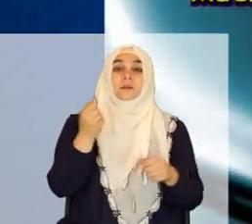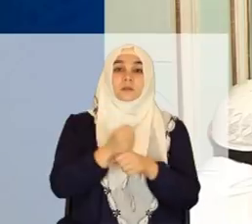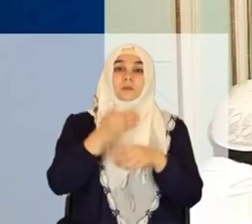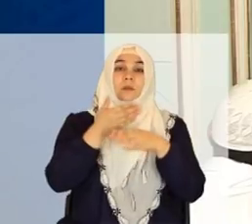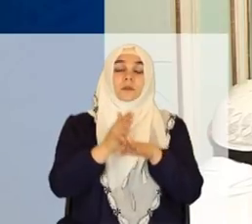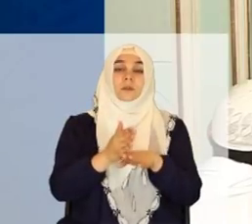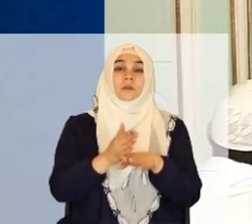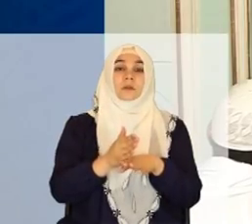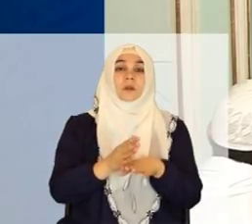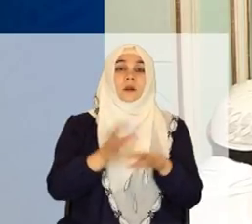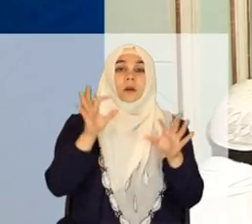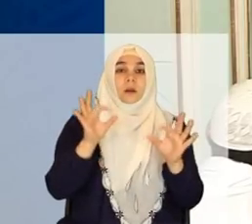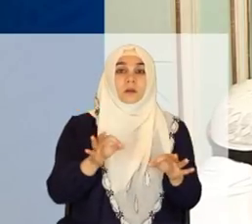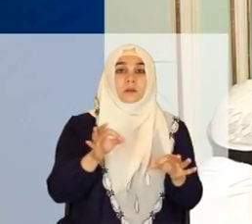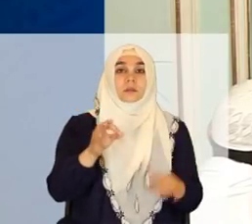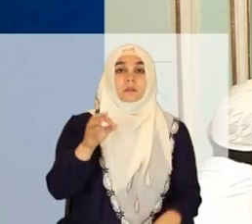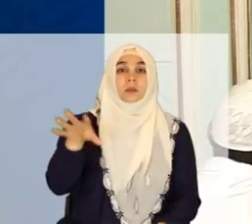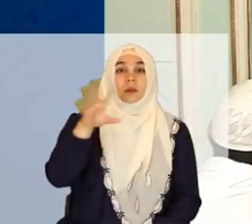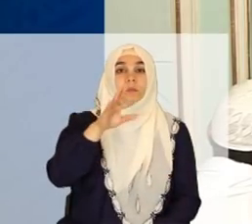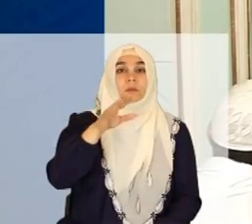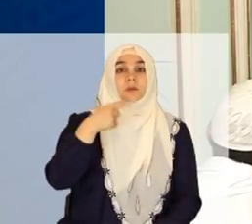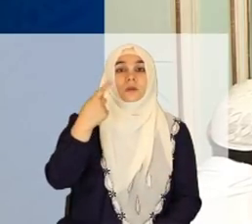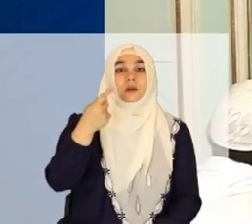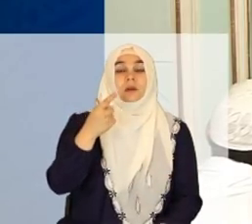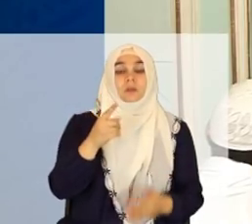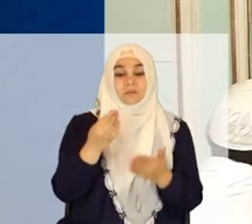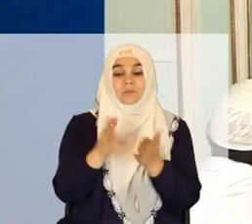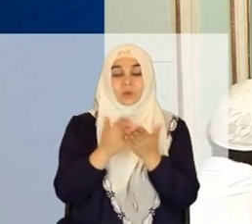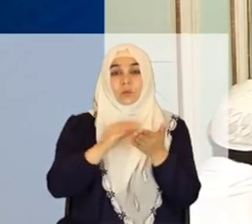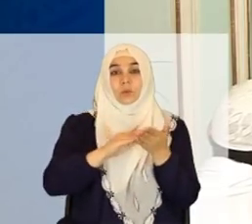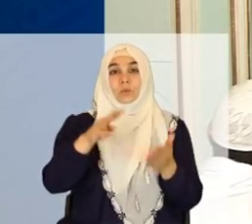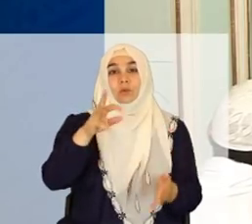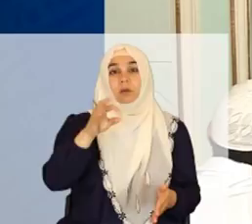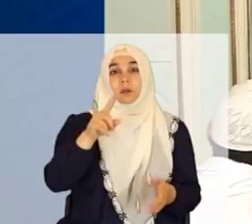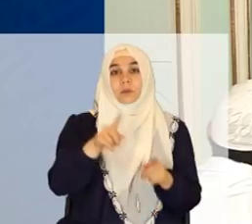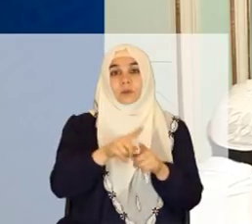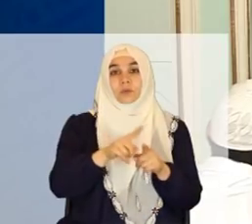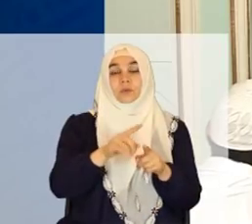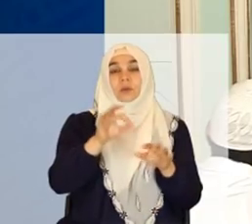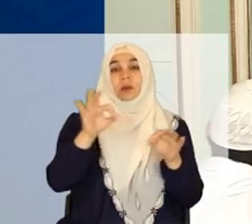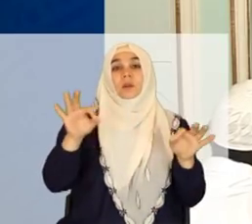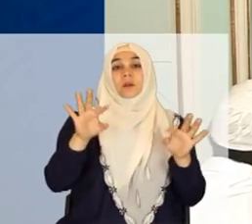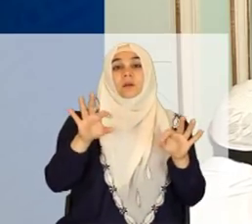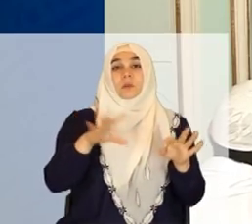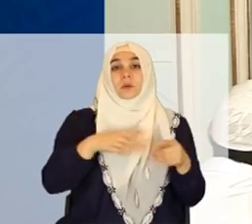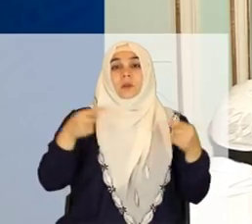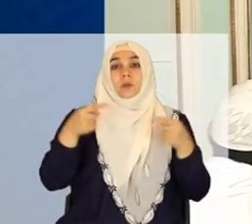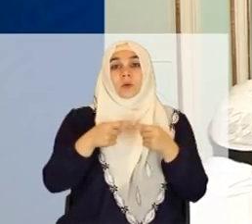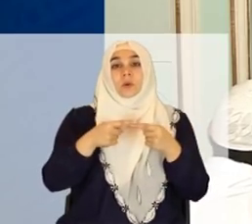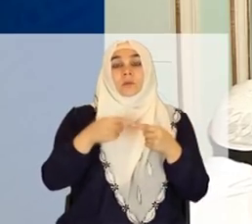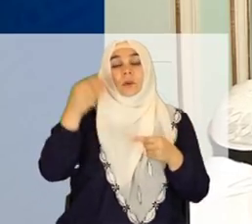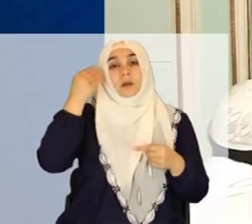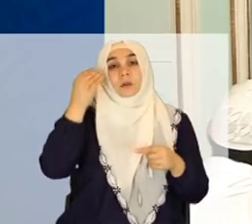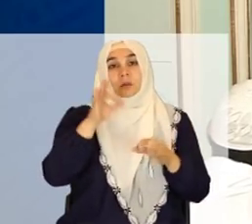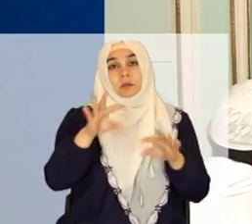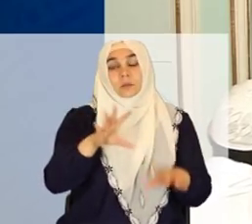taqsimlanadi? Agar men adashmasam, zikr ahlidan so'rayning oxirgi sonlarida muzoraba to'g'risida to'liq yaxshi bir